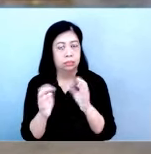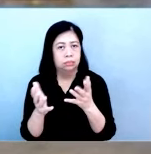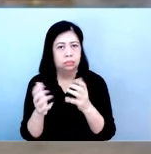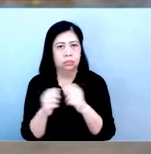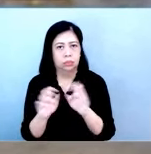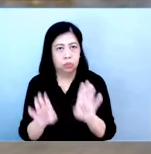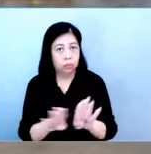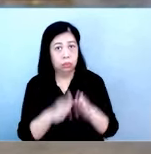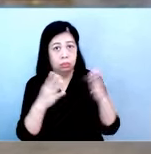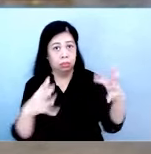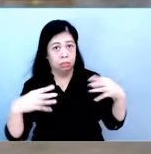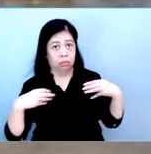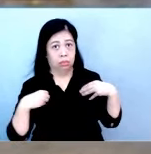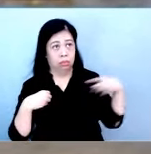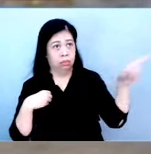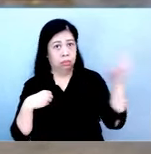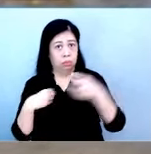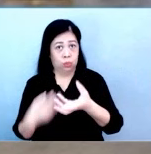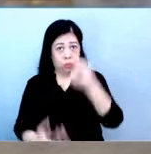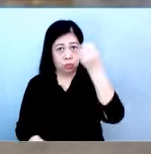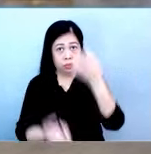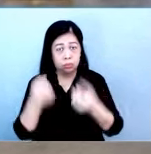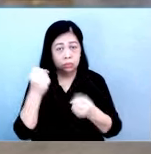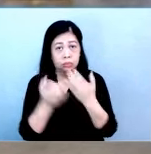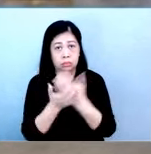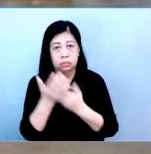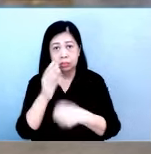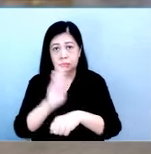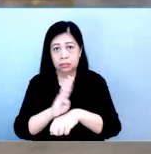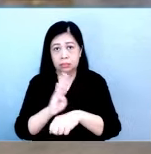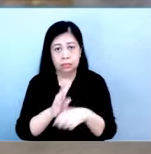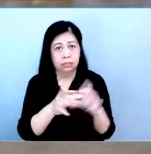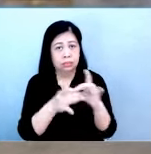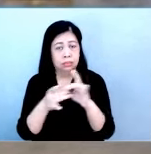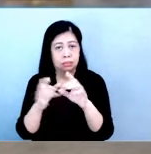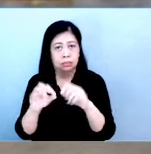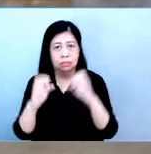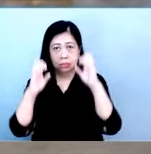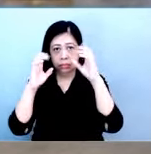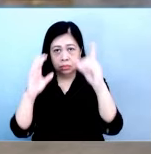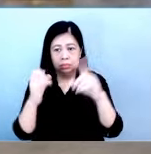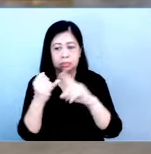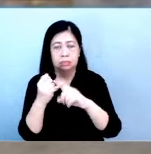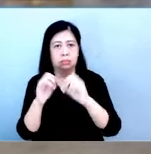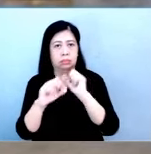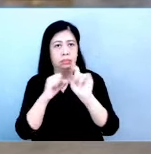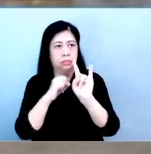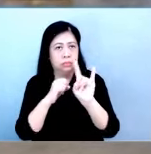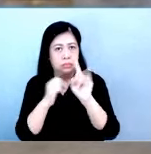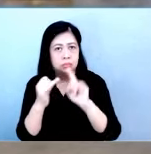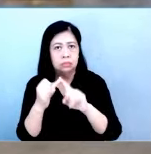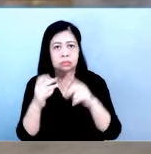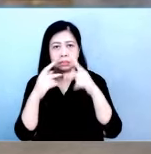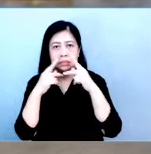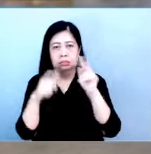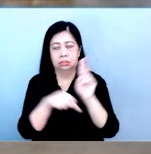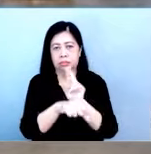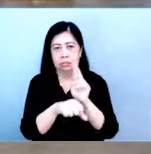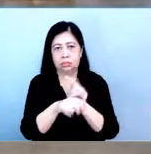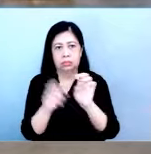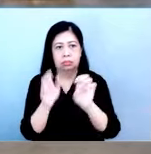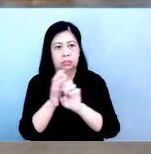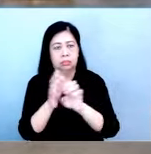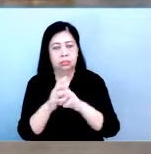bubuksan sa mga dayuhan ang pagmamay-ari ng ilang negosyo na may kinalaman sa edukasyon, advertising at public utility, gaya na lamang